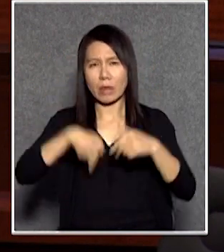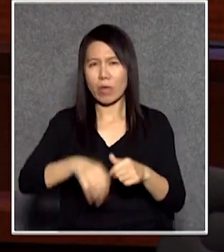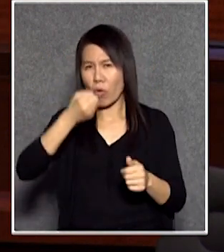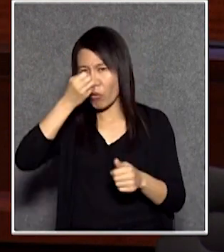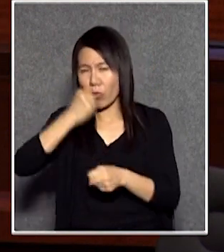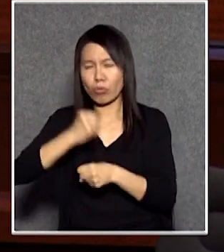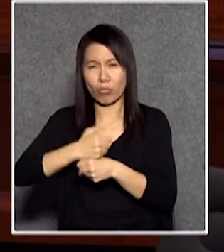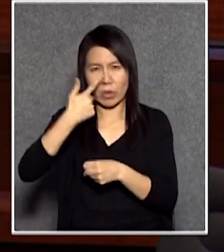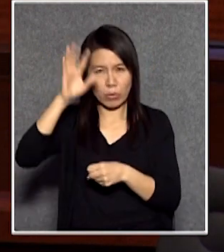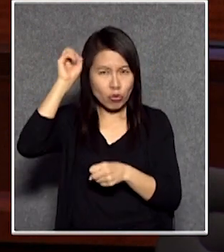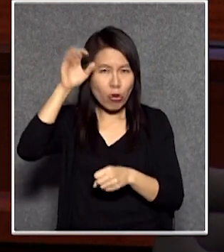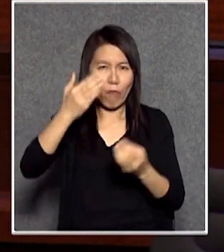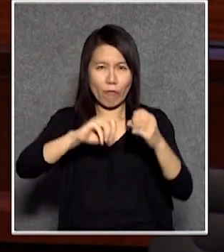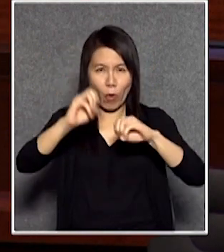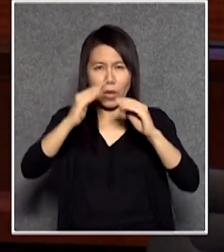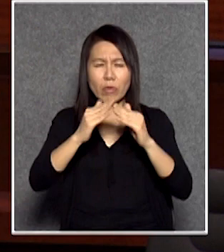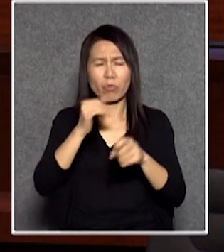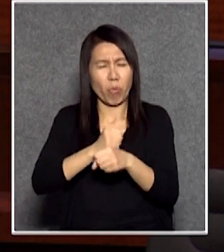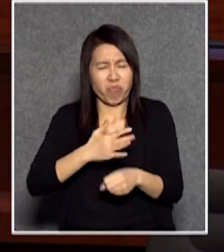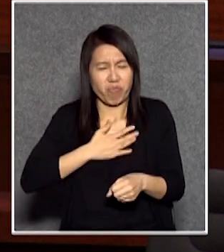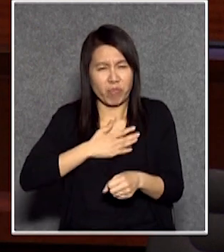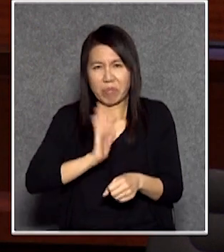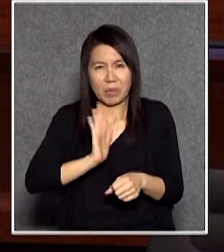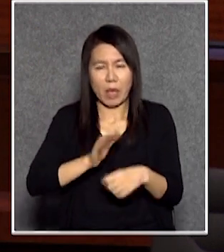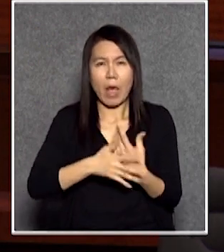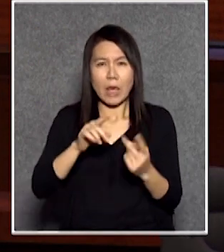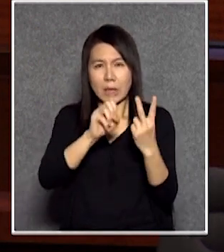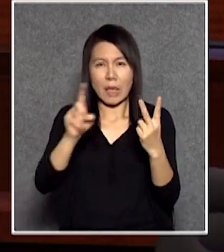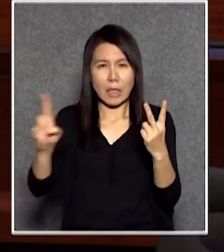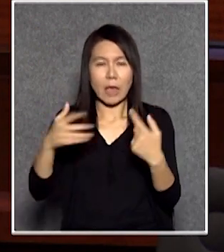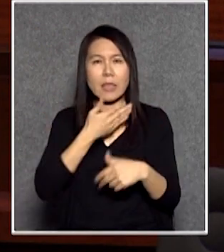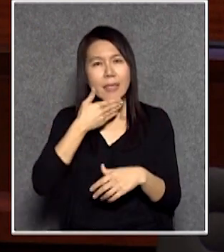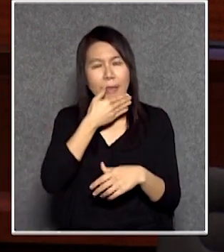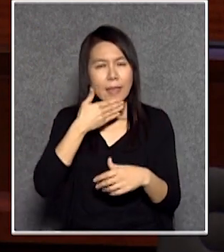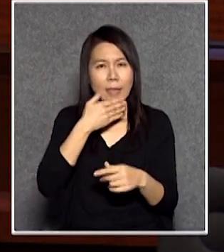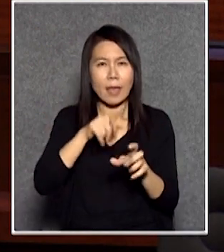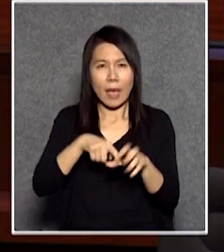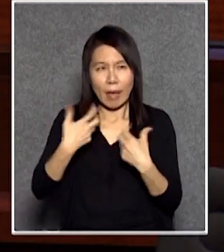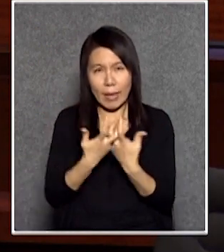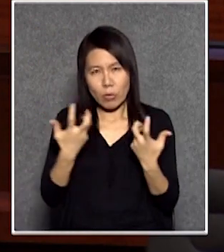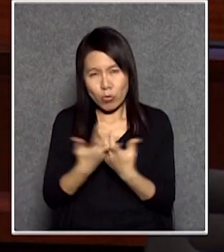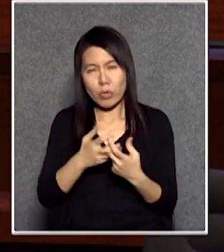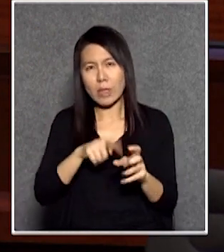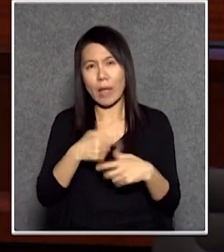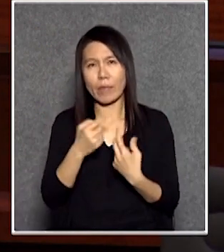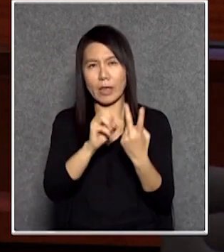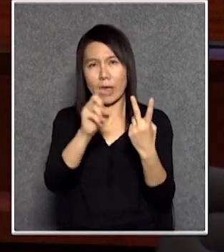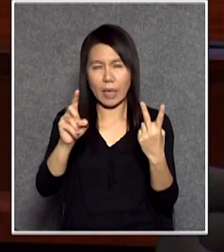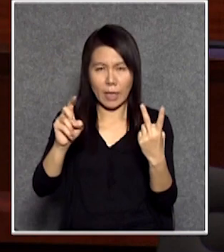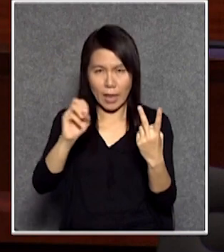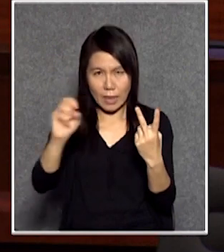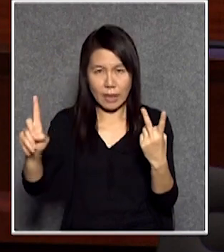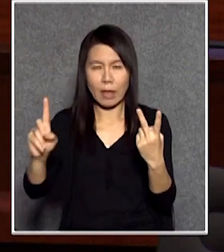事創新科技的行業。香港2011年的青年入息中位數和2001年同樣